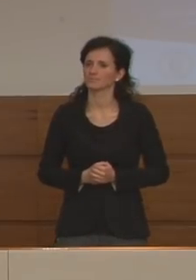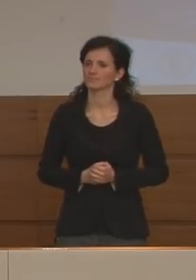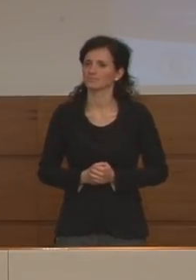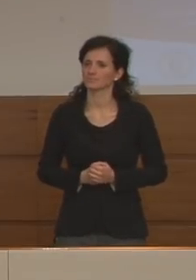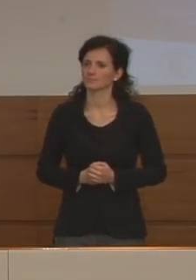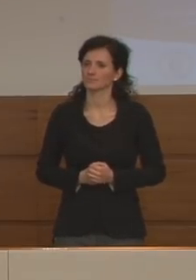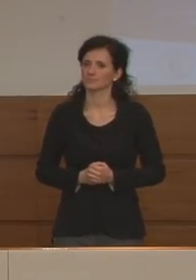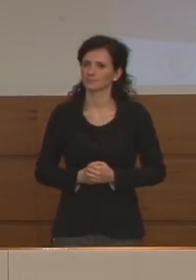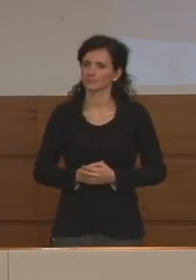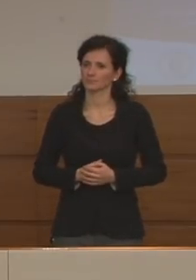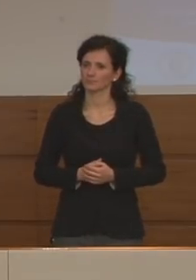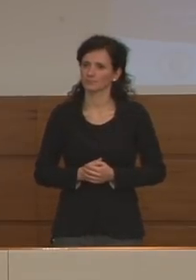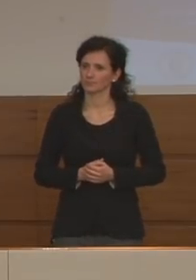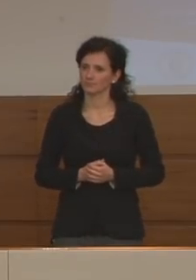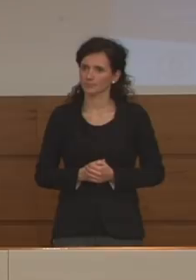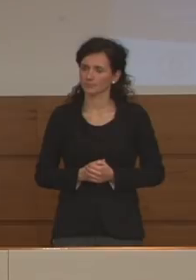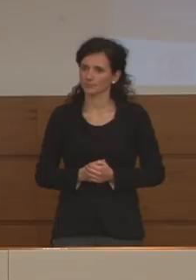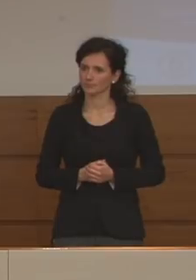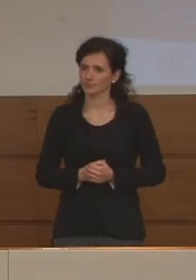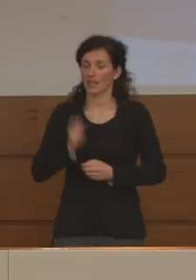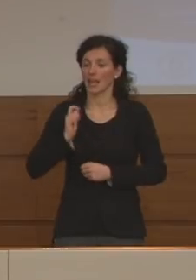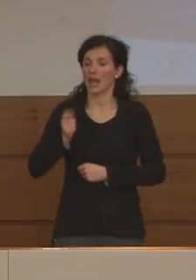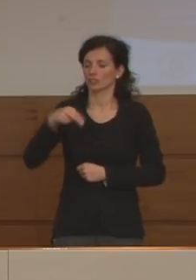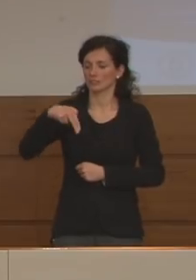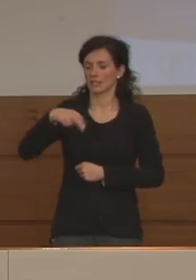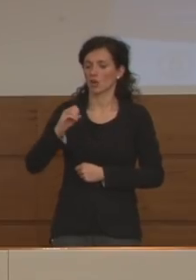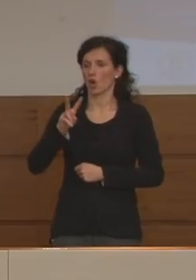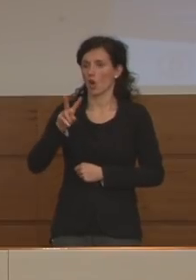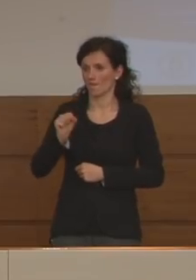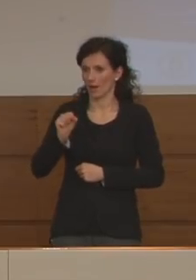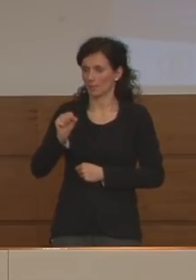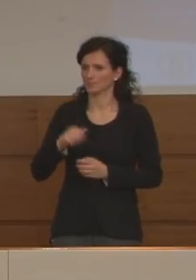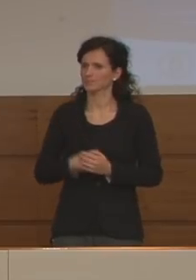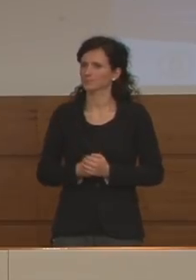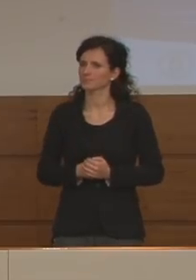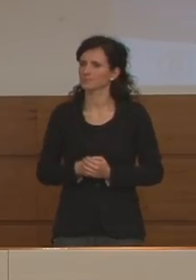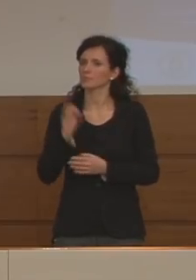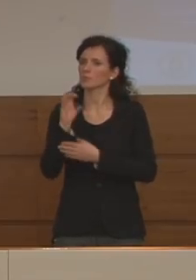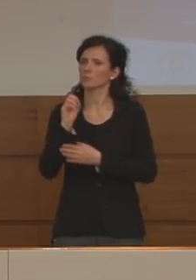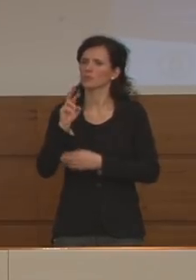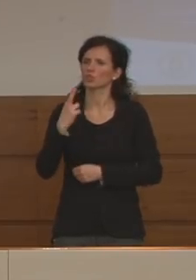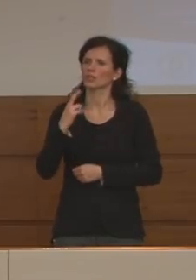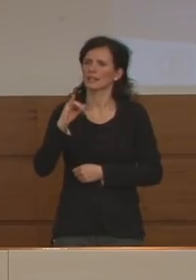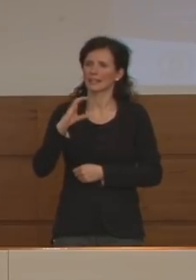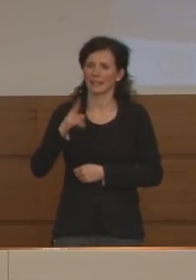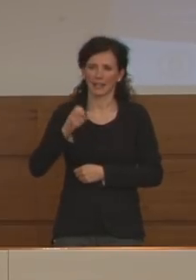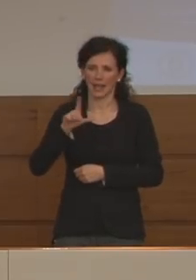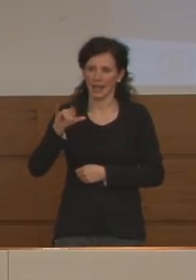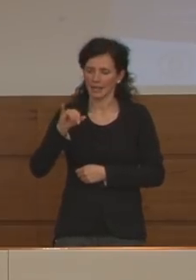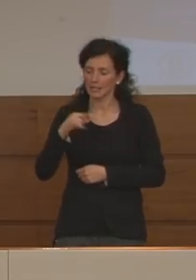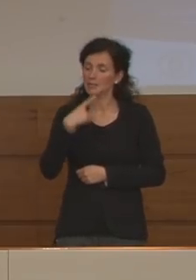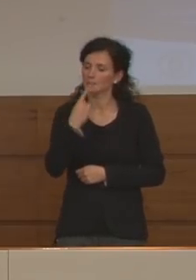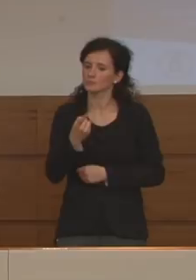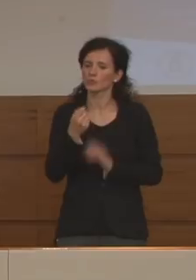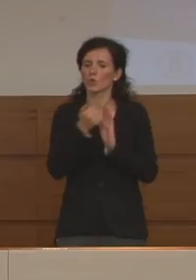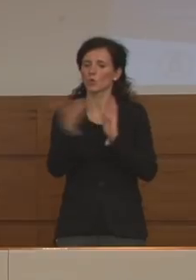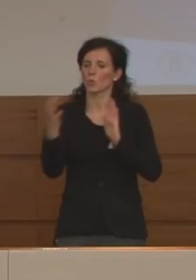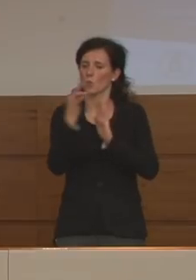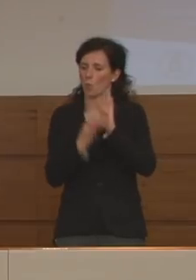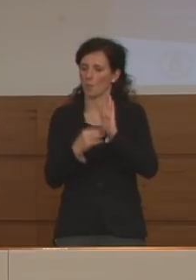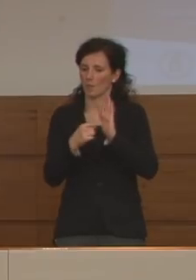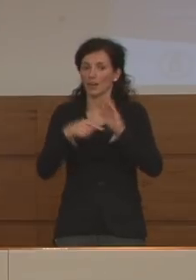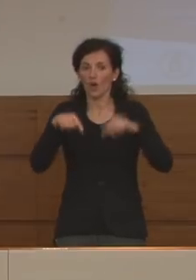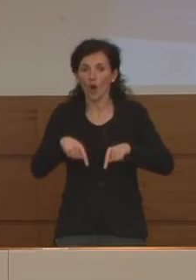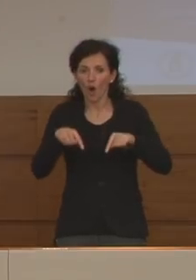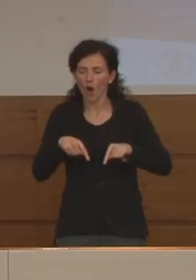era numerosa agenzia nova il professore galli diceva appunto che i numeri di oggi sono positivi soprattutto per quel che riguarda